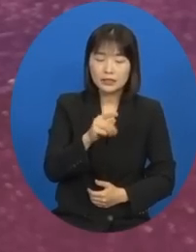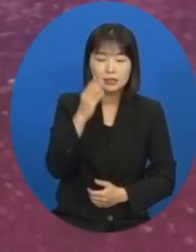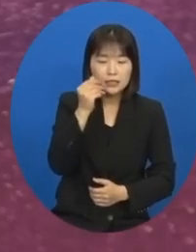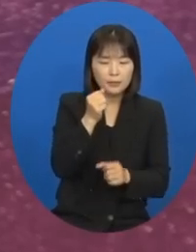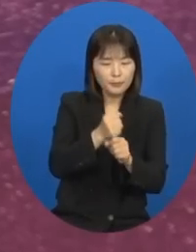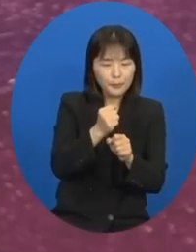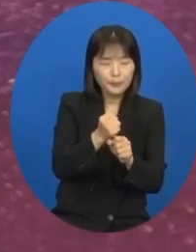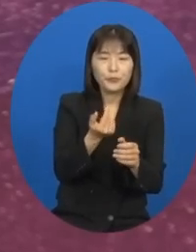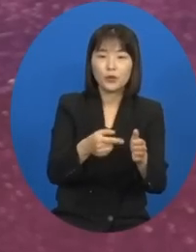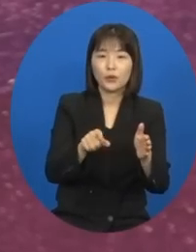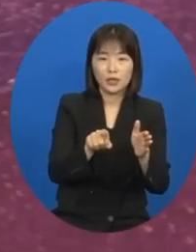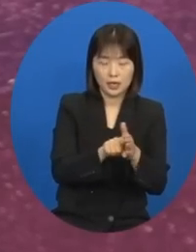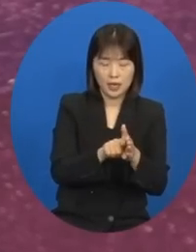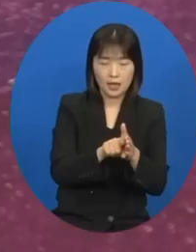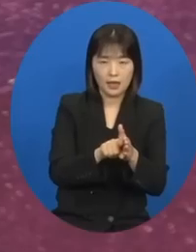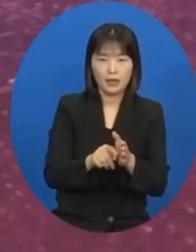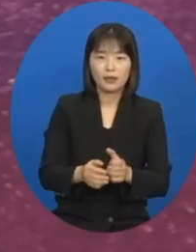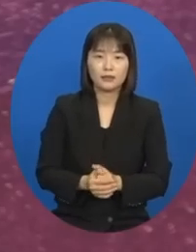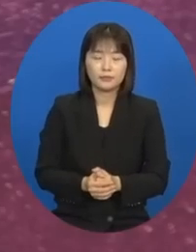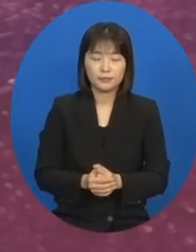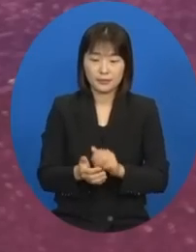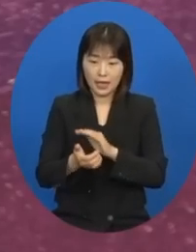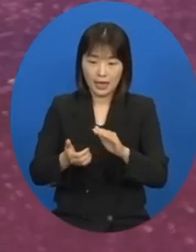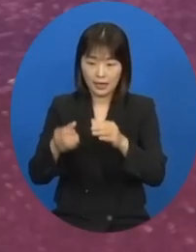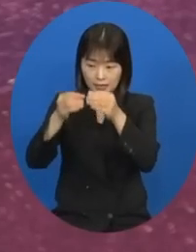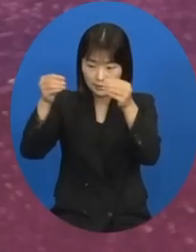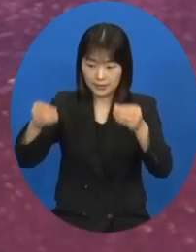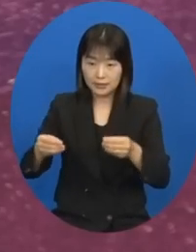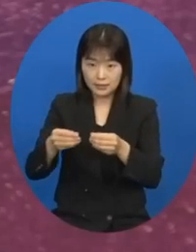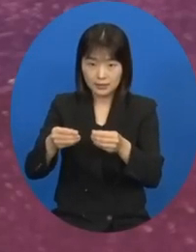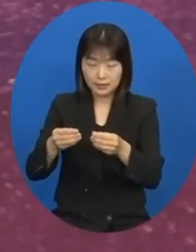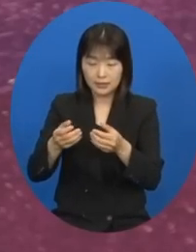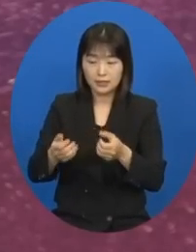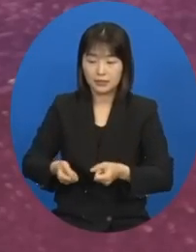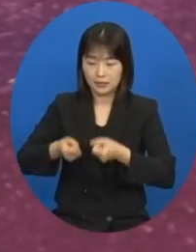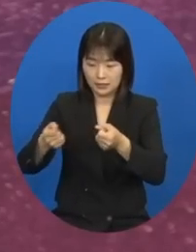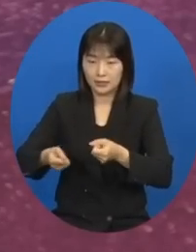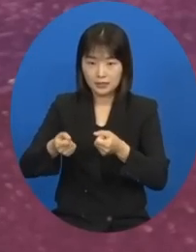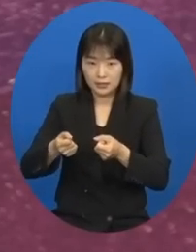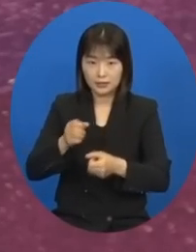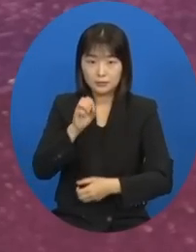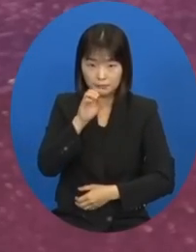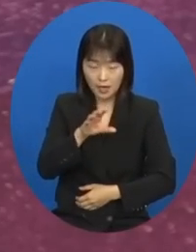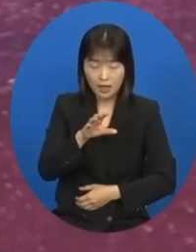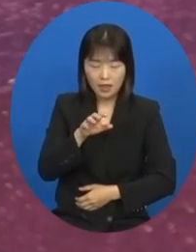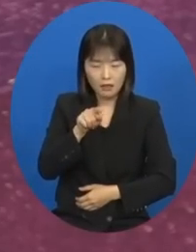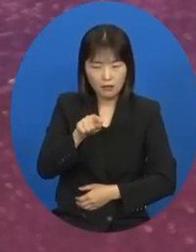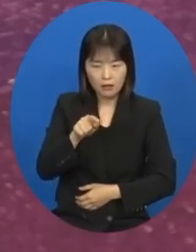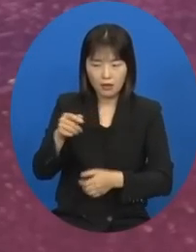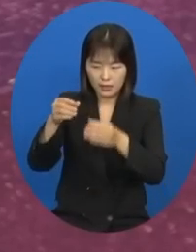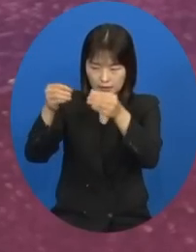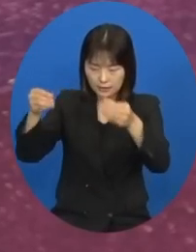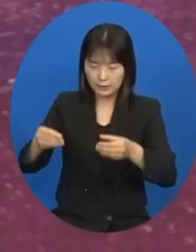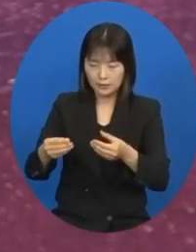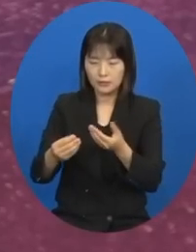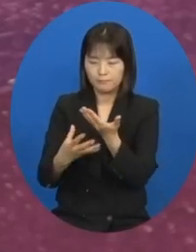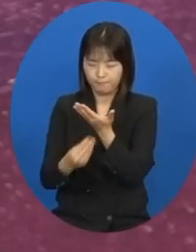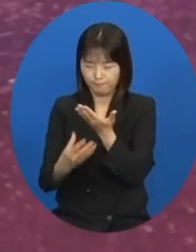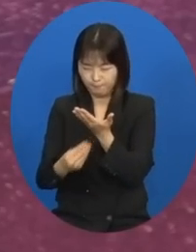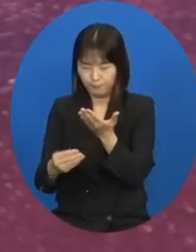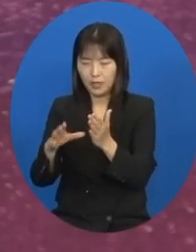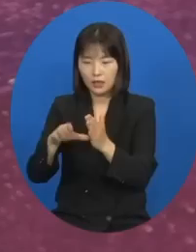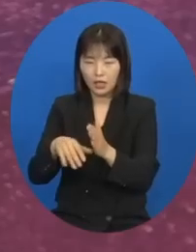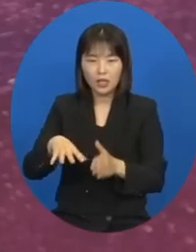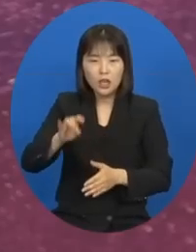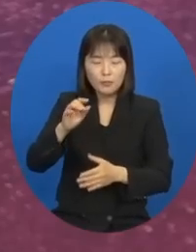위해서는요 방금 올리브 기름 틀이라고 했잖아요이 올리브 기름 틀에서 짤 때는 처음에는 그 열매를